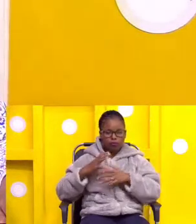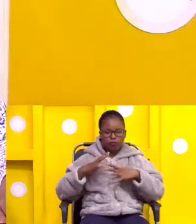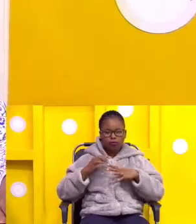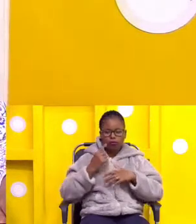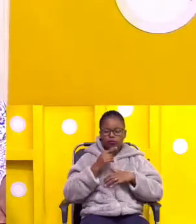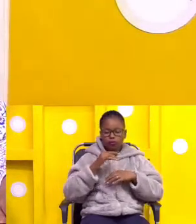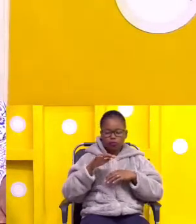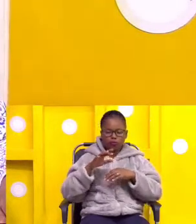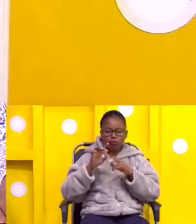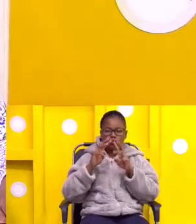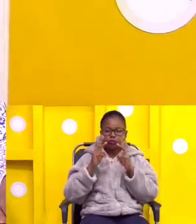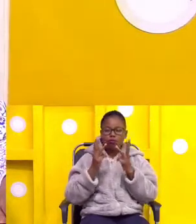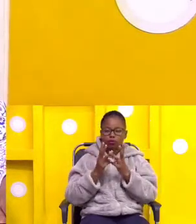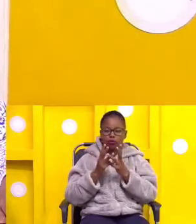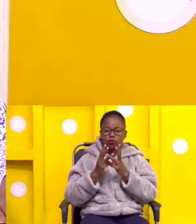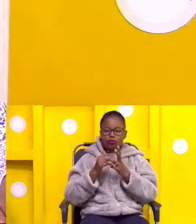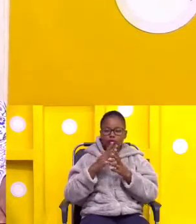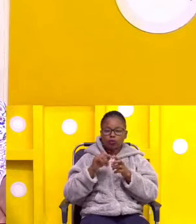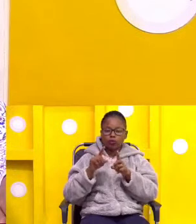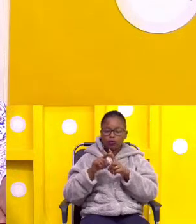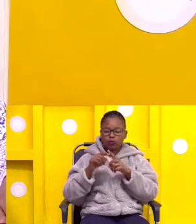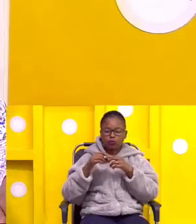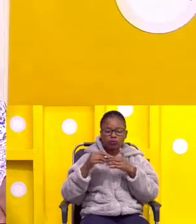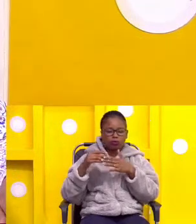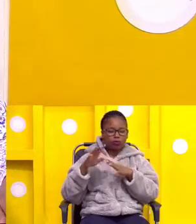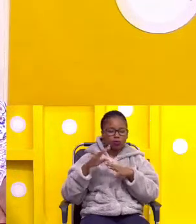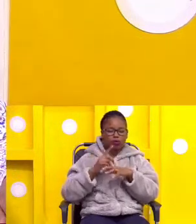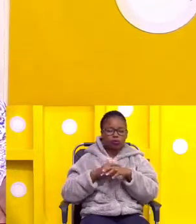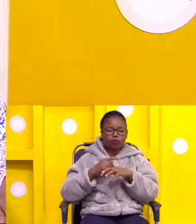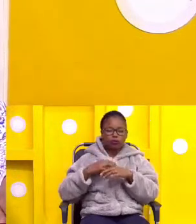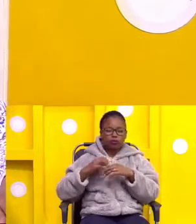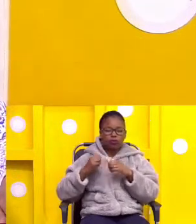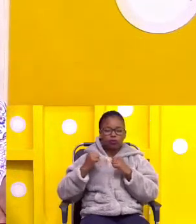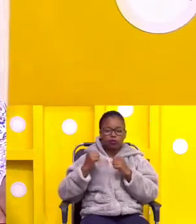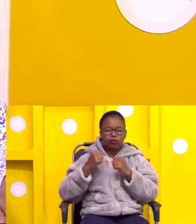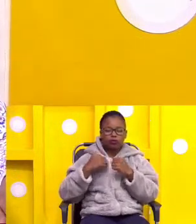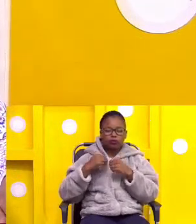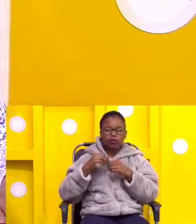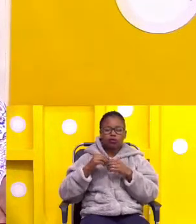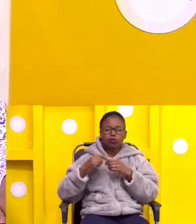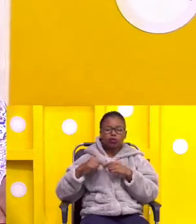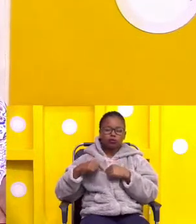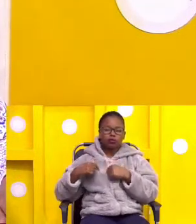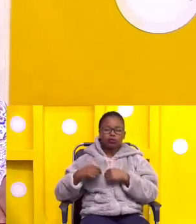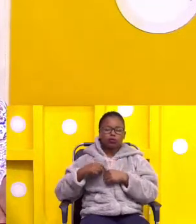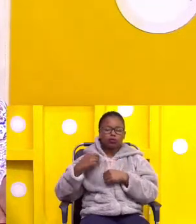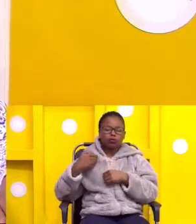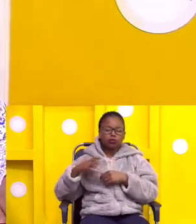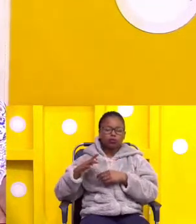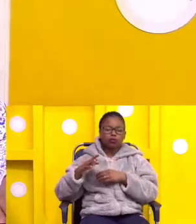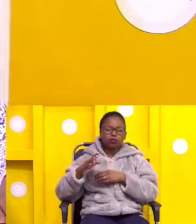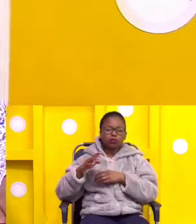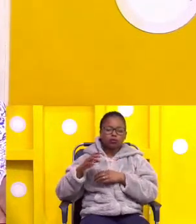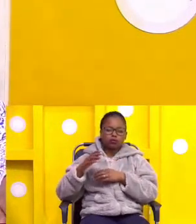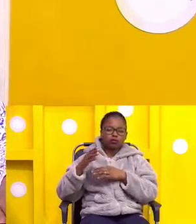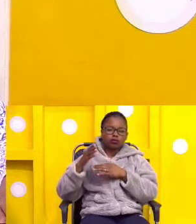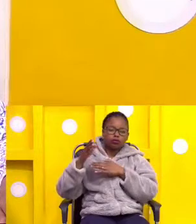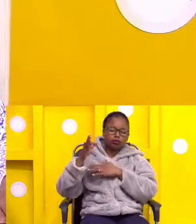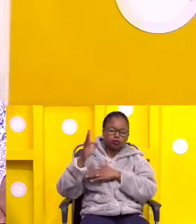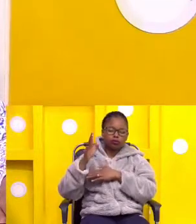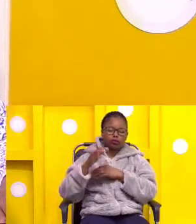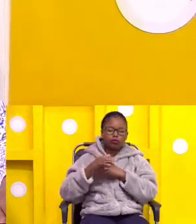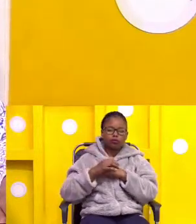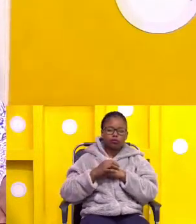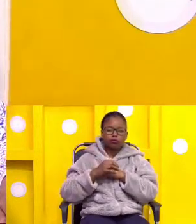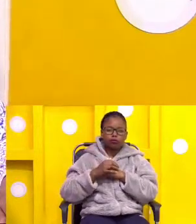kana akehotora ehokete hinya wao ngoro yake igatirika Jehova ngoro citu reke itige